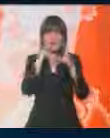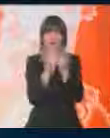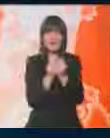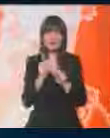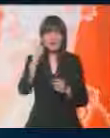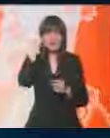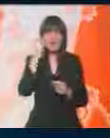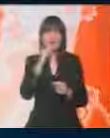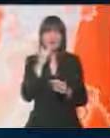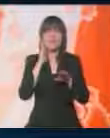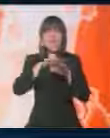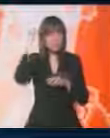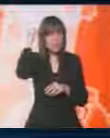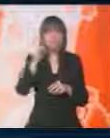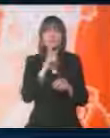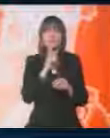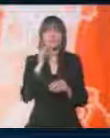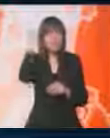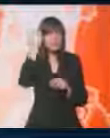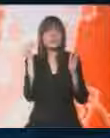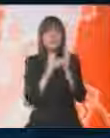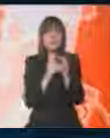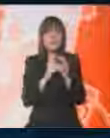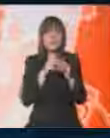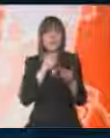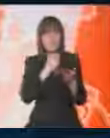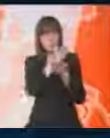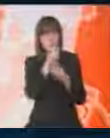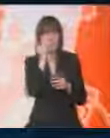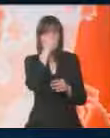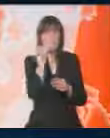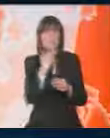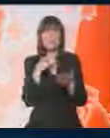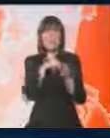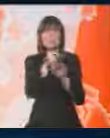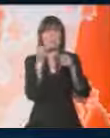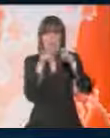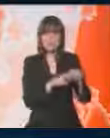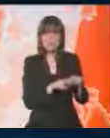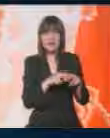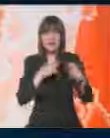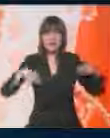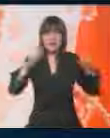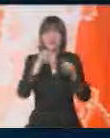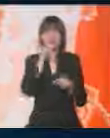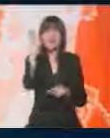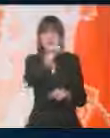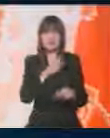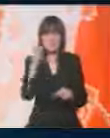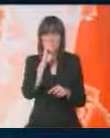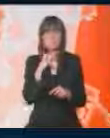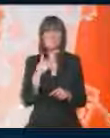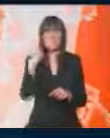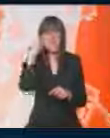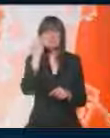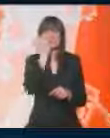političke nomenklature na Kosovu, koja bi Kosovo trebalo da usmeri tamo gde idu i ostali na Balkanu i Evropi. Znači, mislim da